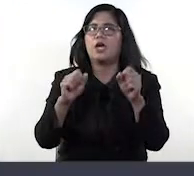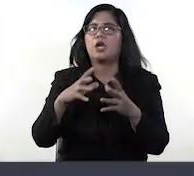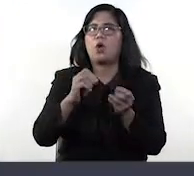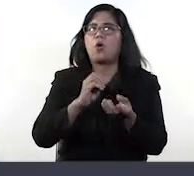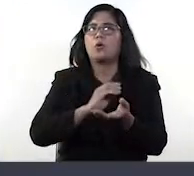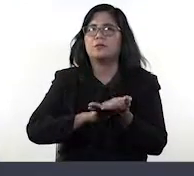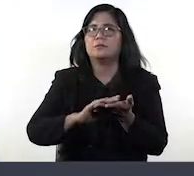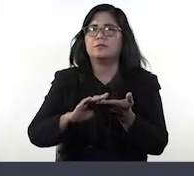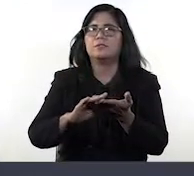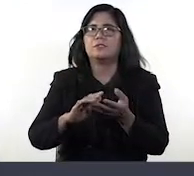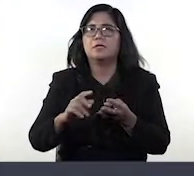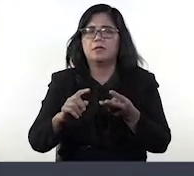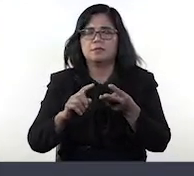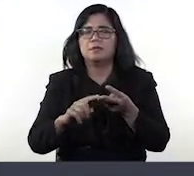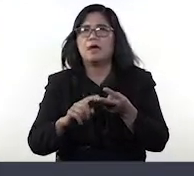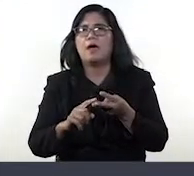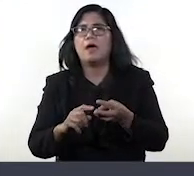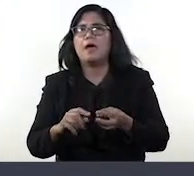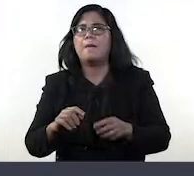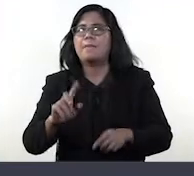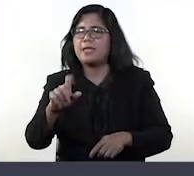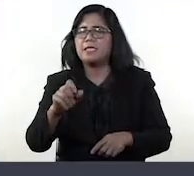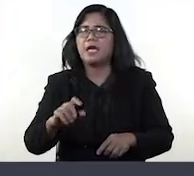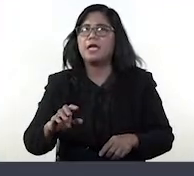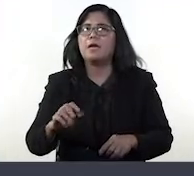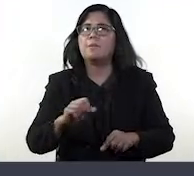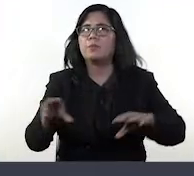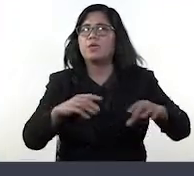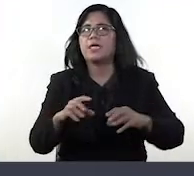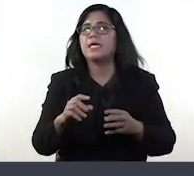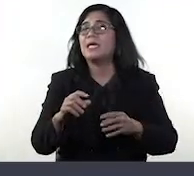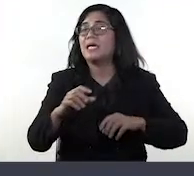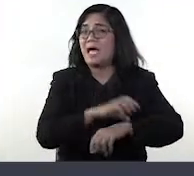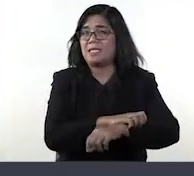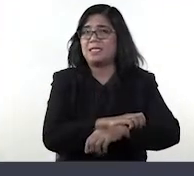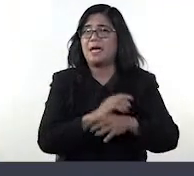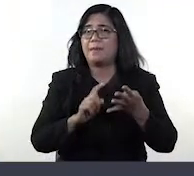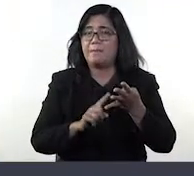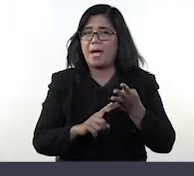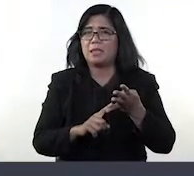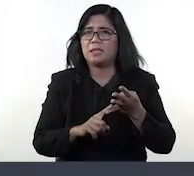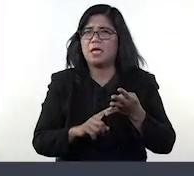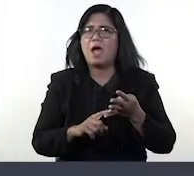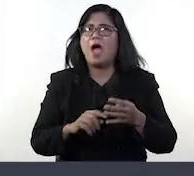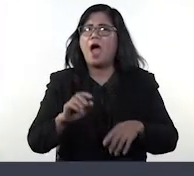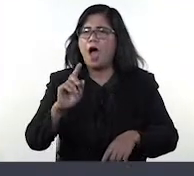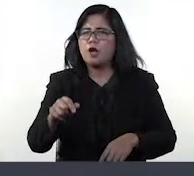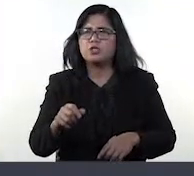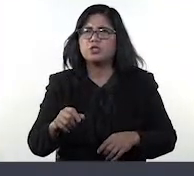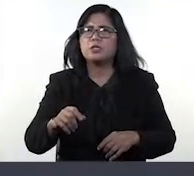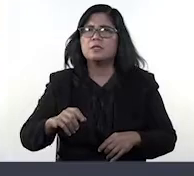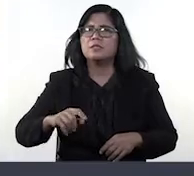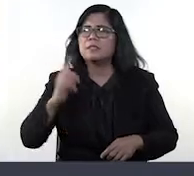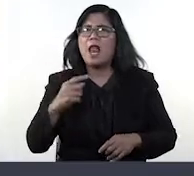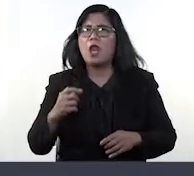Untuk itulah rohar berani mematikan perbuatan-perbuatan tagine ke-4 untuk hidup dalam roh kita harus